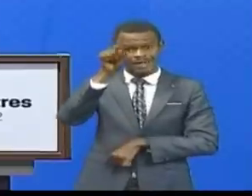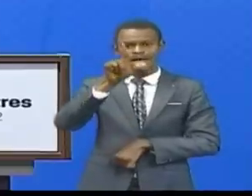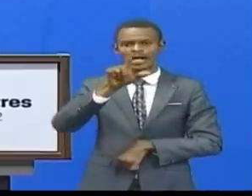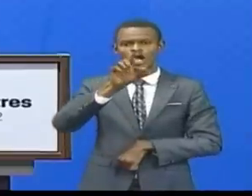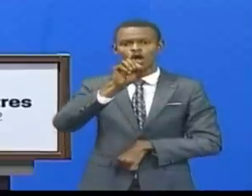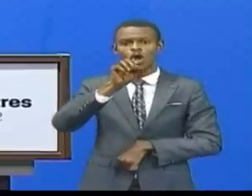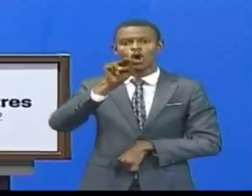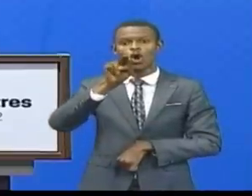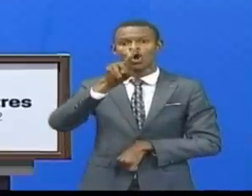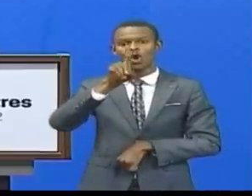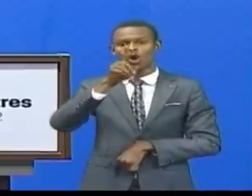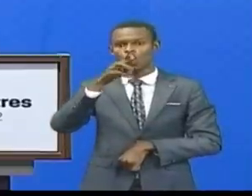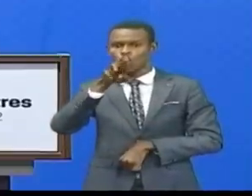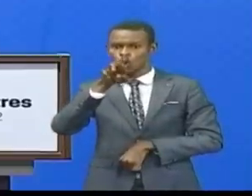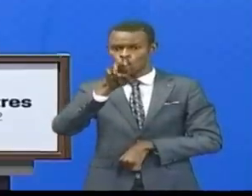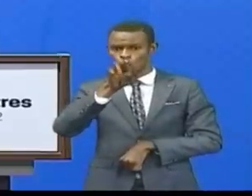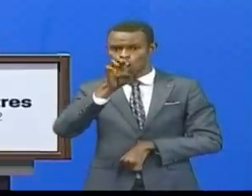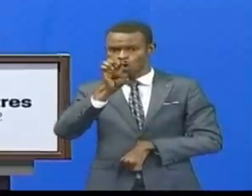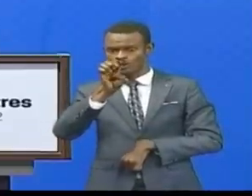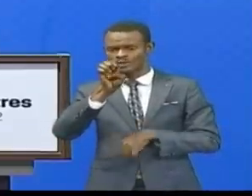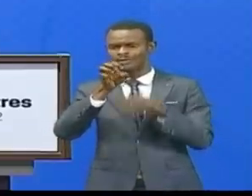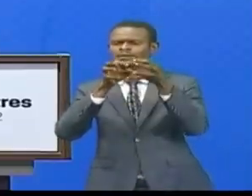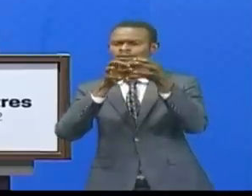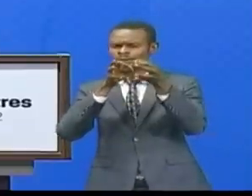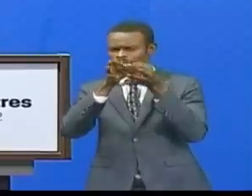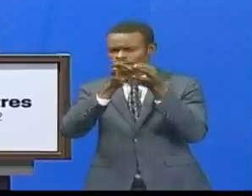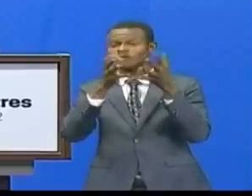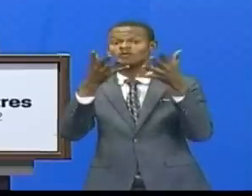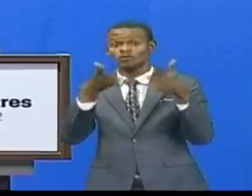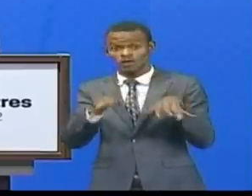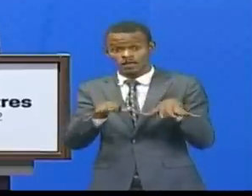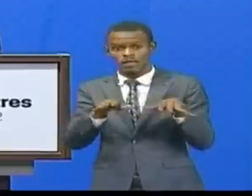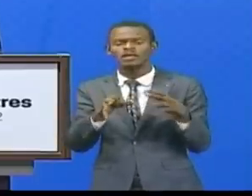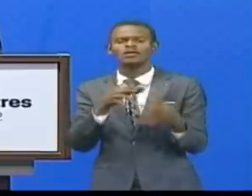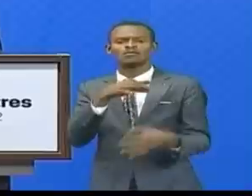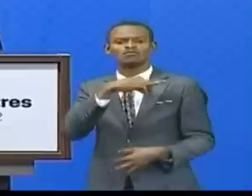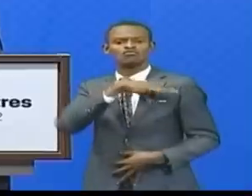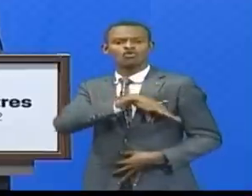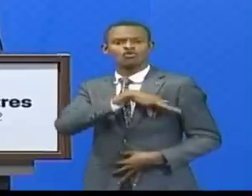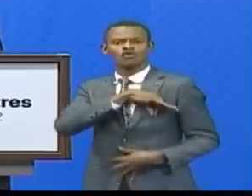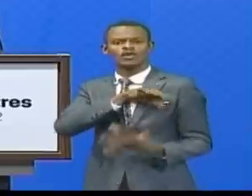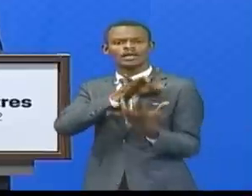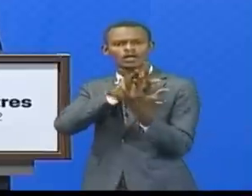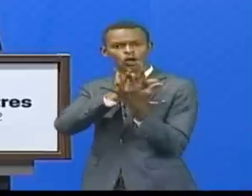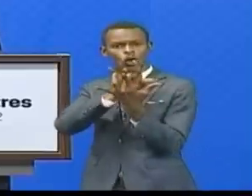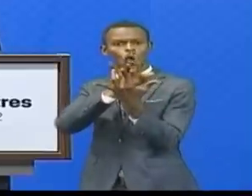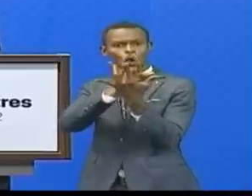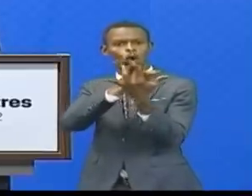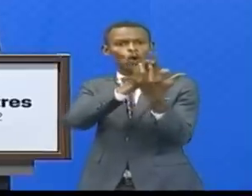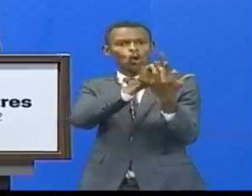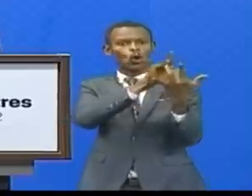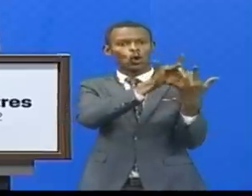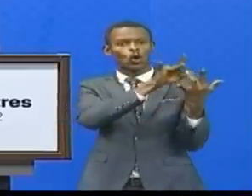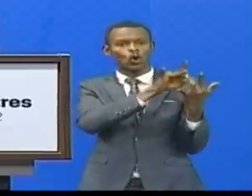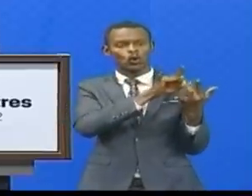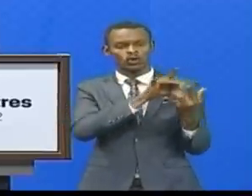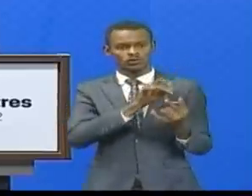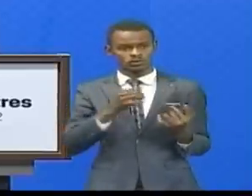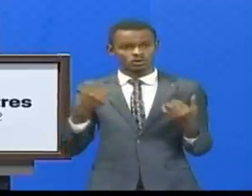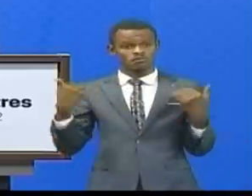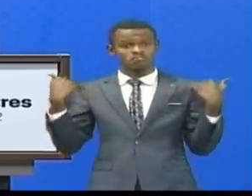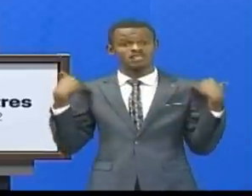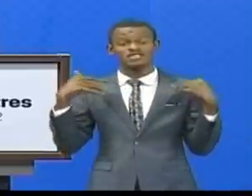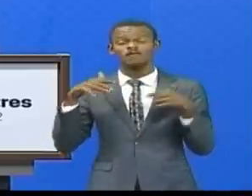d'importants entretiens avec les autorités britanniques, dont Sa Majesté le roi Charles